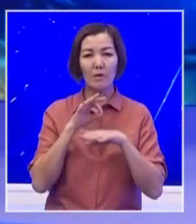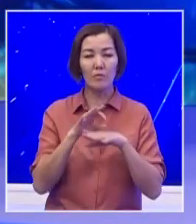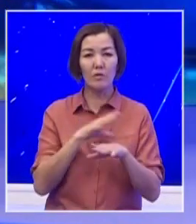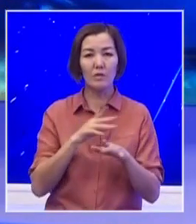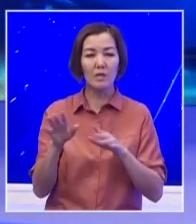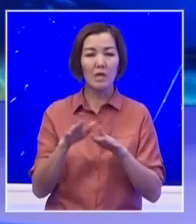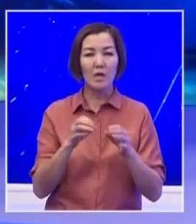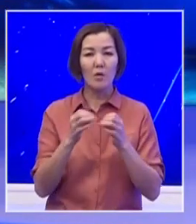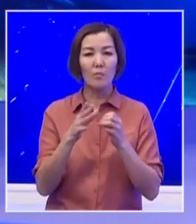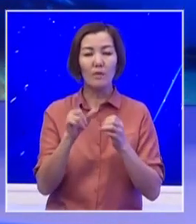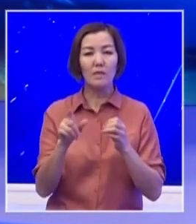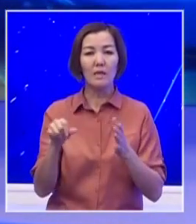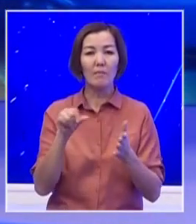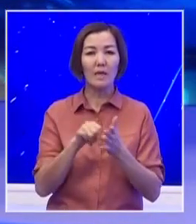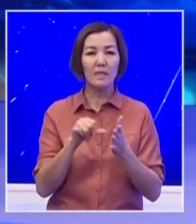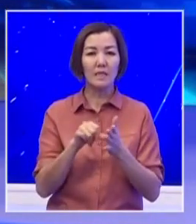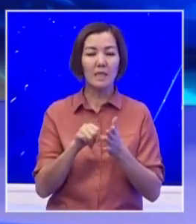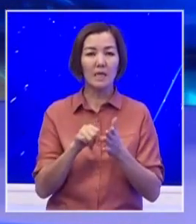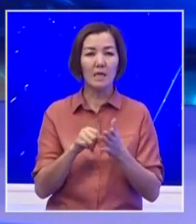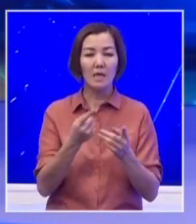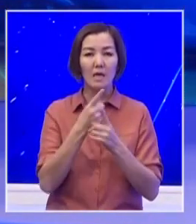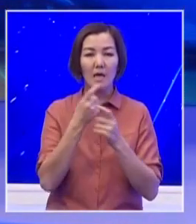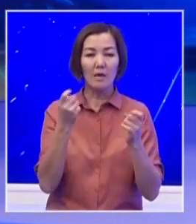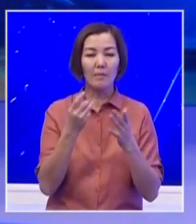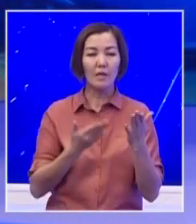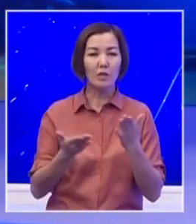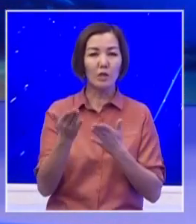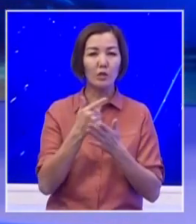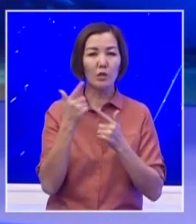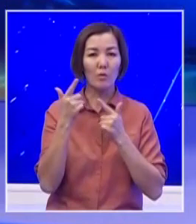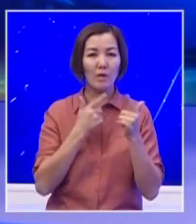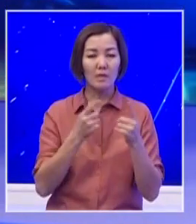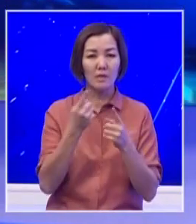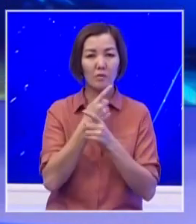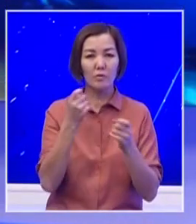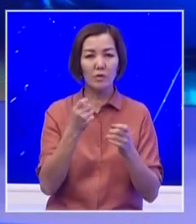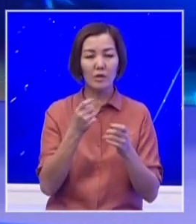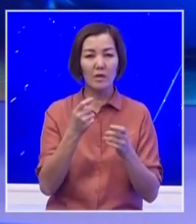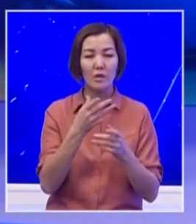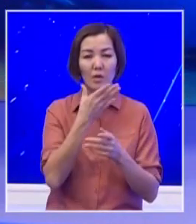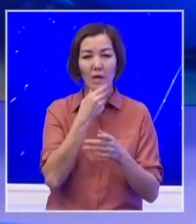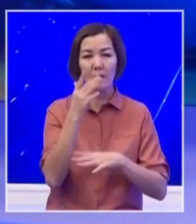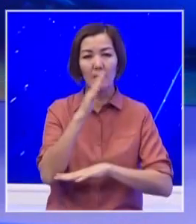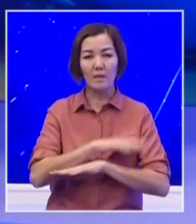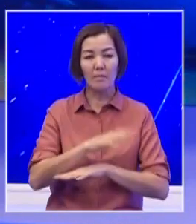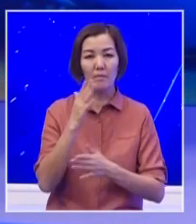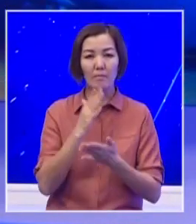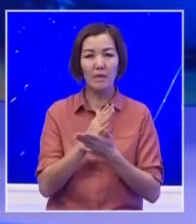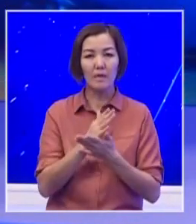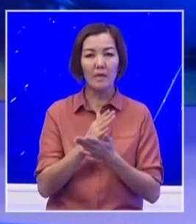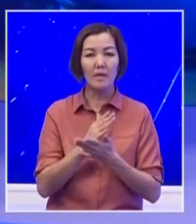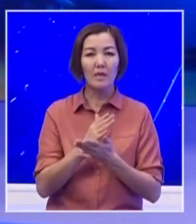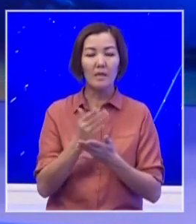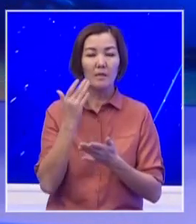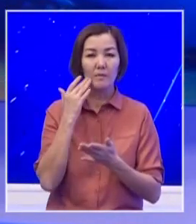Шараға 15 жас маман қатысты. Ақпаратты жинау мен әзірлеу және оны жариялаудың өзіндік әдебі бар. Мейлі қандай жағдай болмасын,